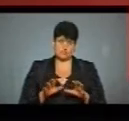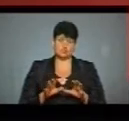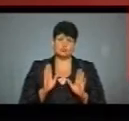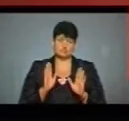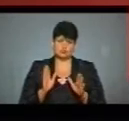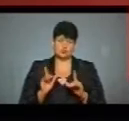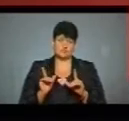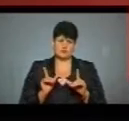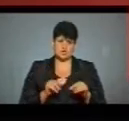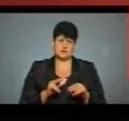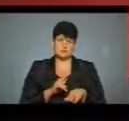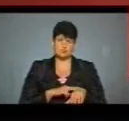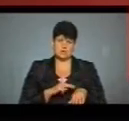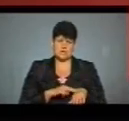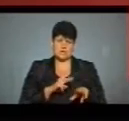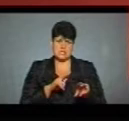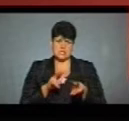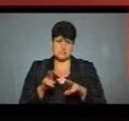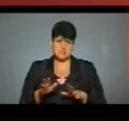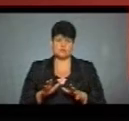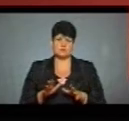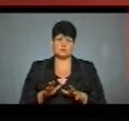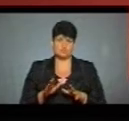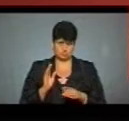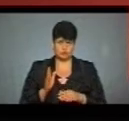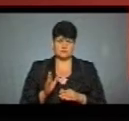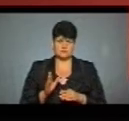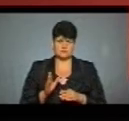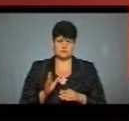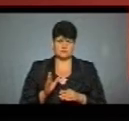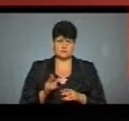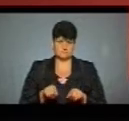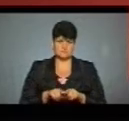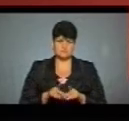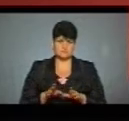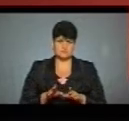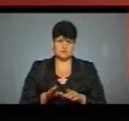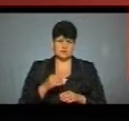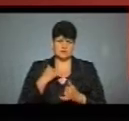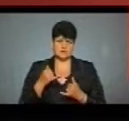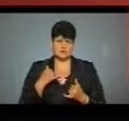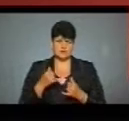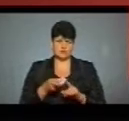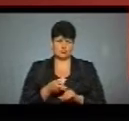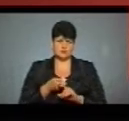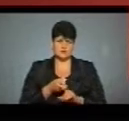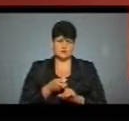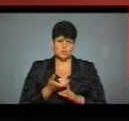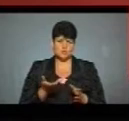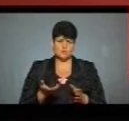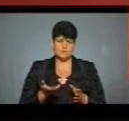все-таки виїжджати з патрульною поліцією, десь таким чином буде співпраця побудована? Чи лише на телефонному зв'язку і в